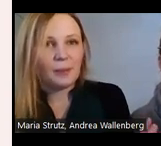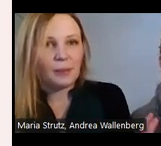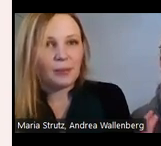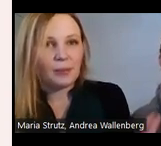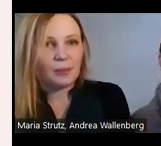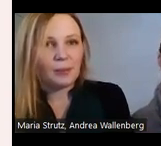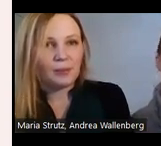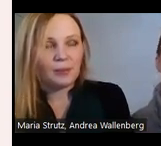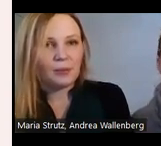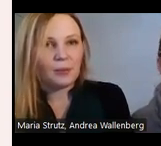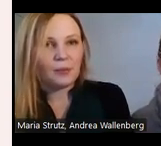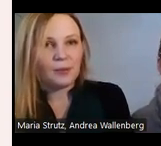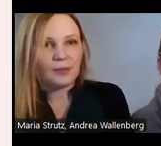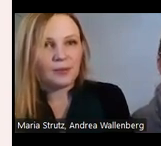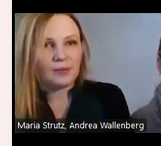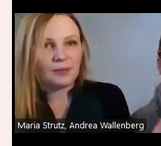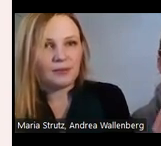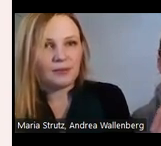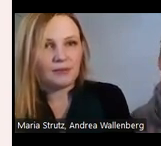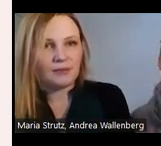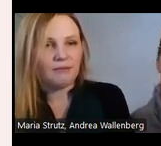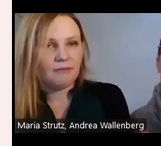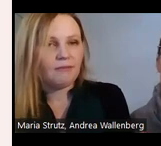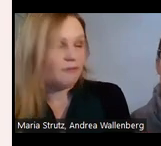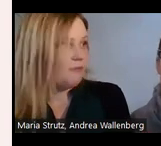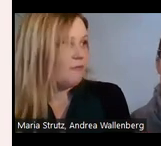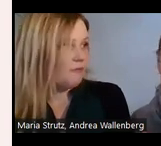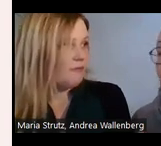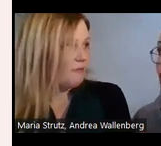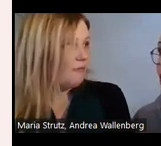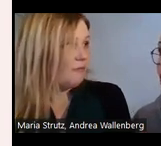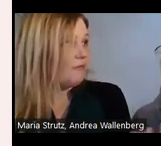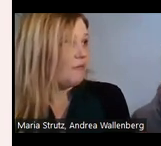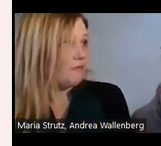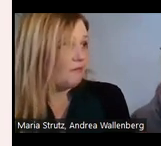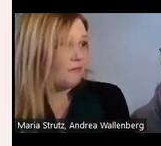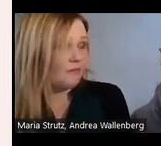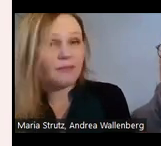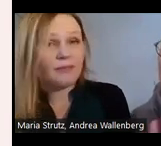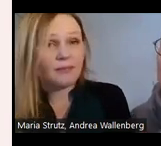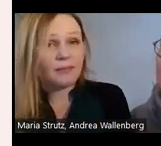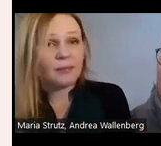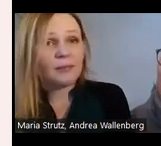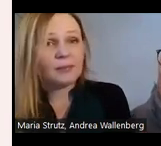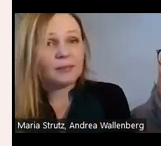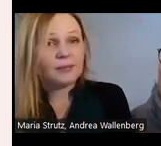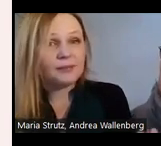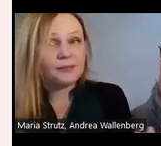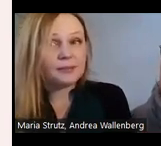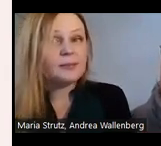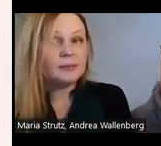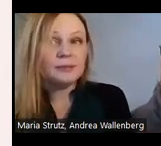vara barn som är nya i landet som inte kan uttrycka sig på svenska men ändå vill jag vara delaktig. Ett väldigt blygt